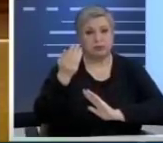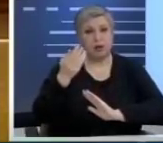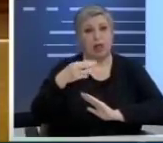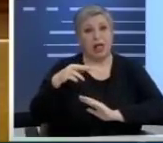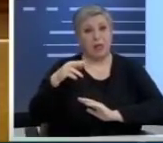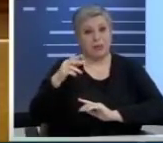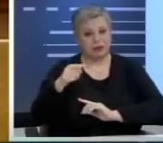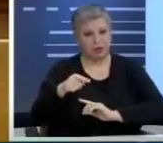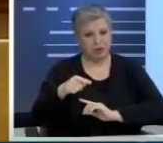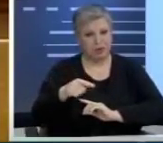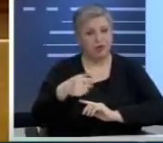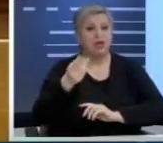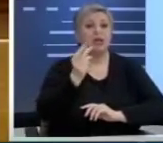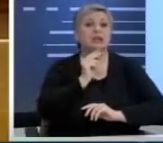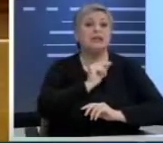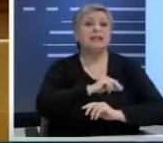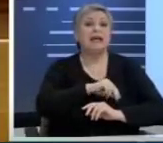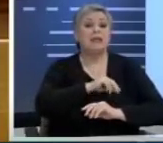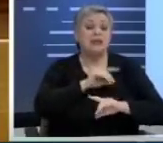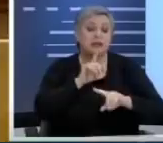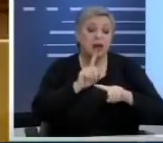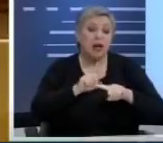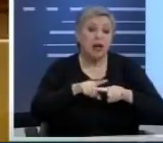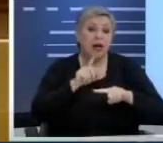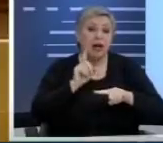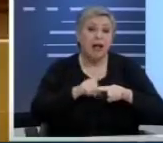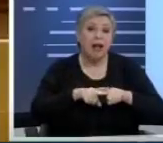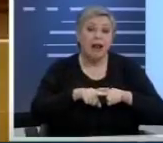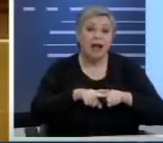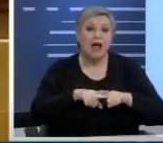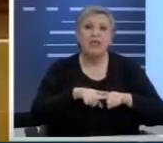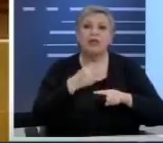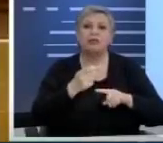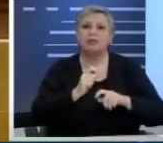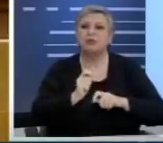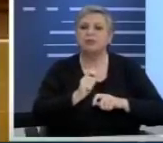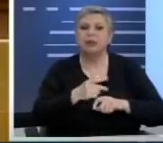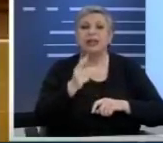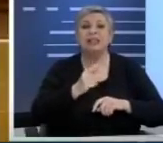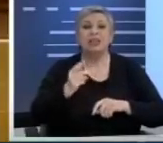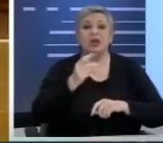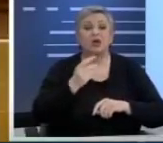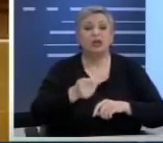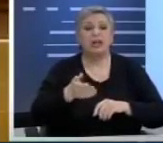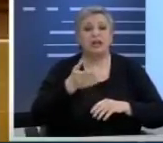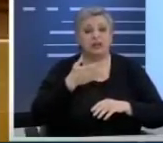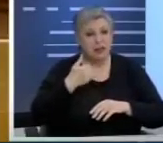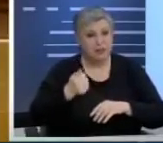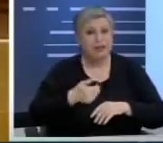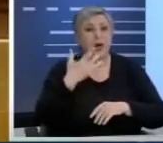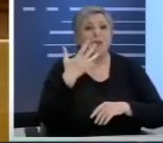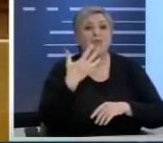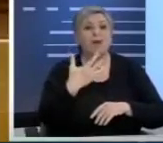επιτοκίου κερδίζουμε η χώρα μας για κοινωνικές δαπάνες για ό,τι θέλουν 500 εκατομμύρια. Δηλαδή με